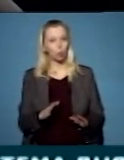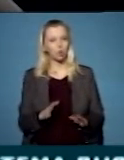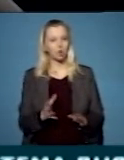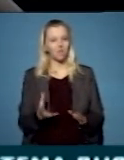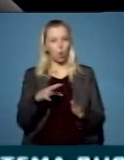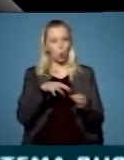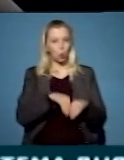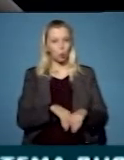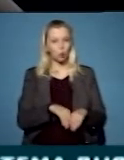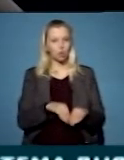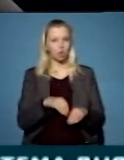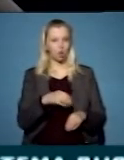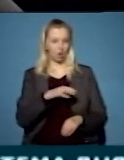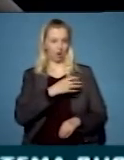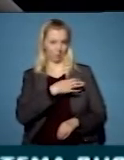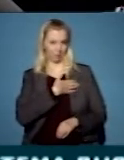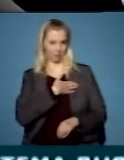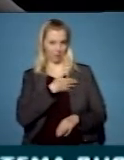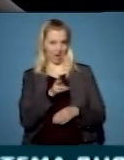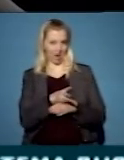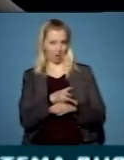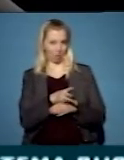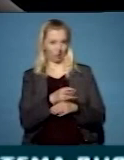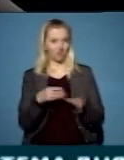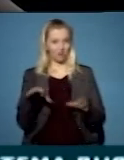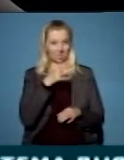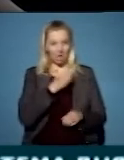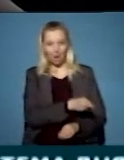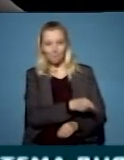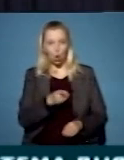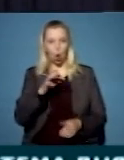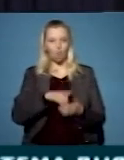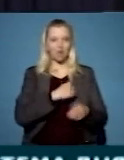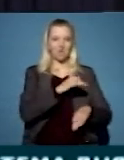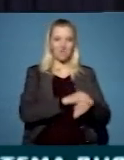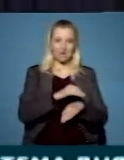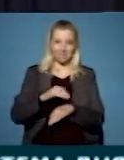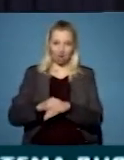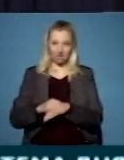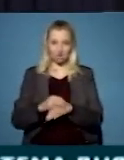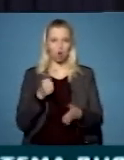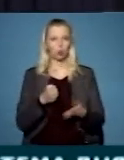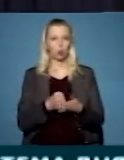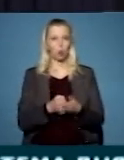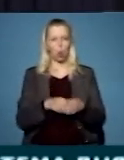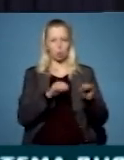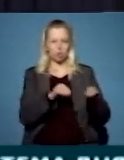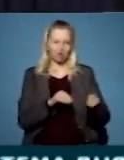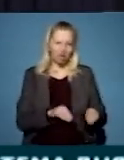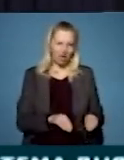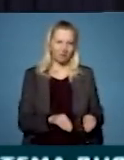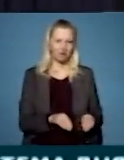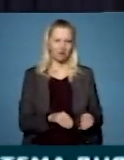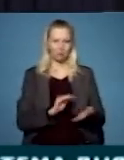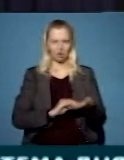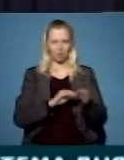включені боді-камери для того, аби весь цей процес від фіксації до складання, можливо,